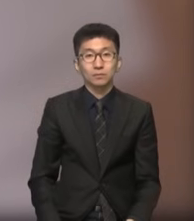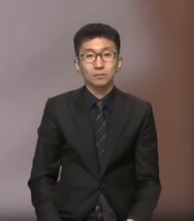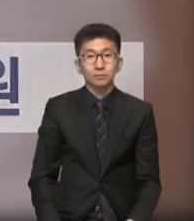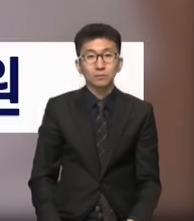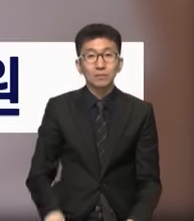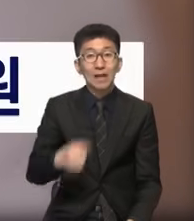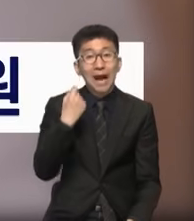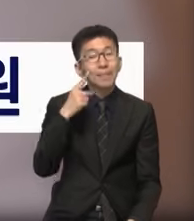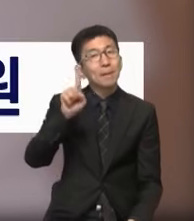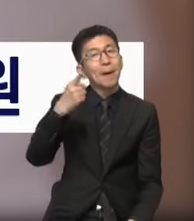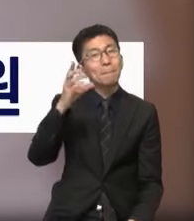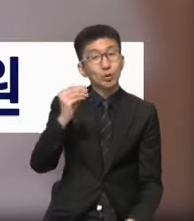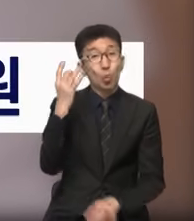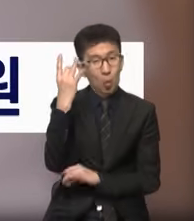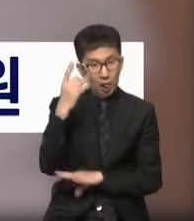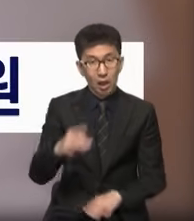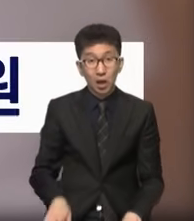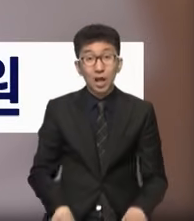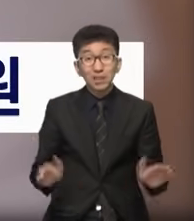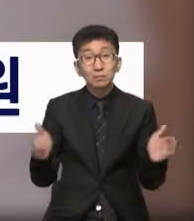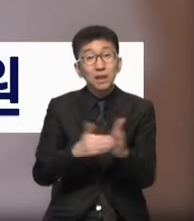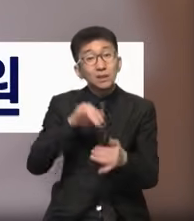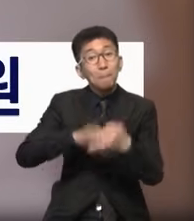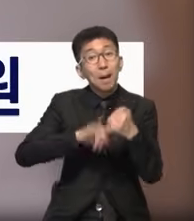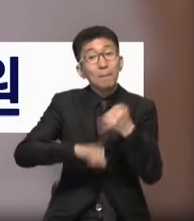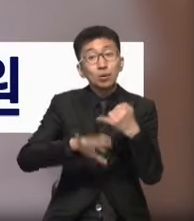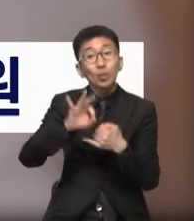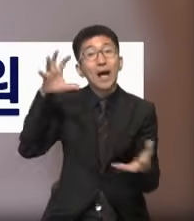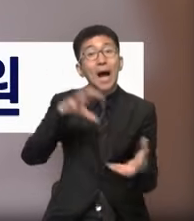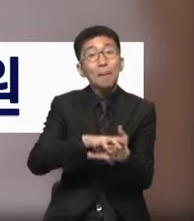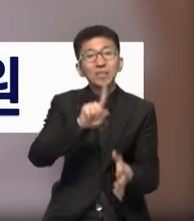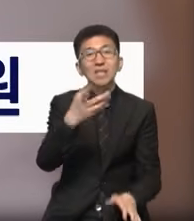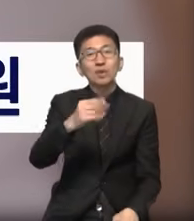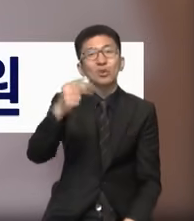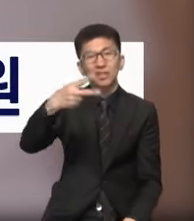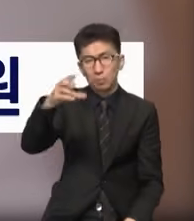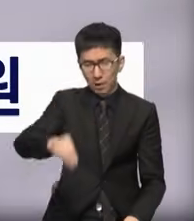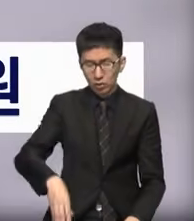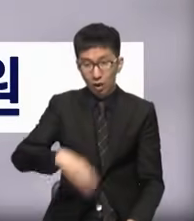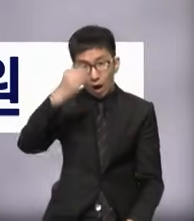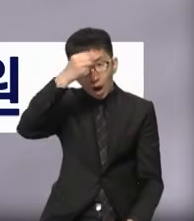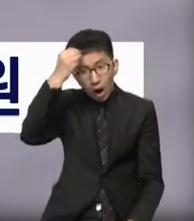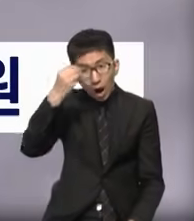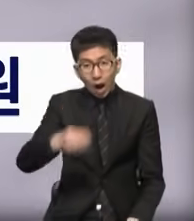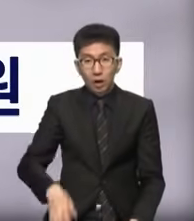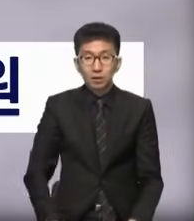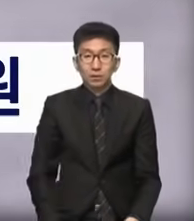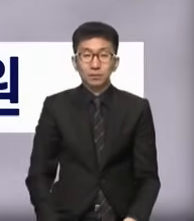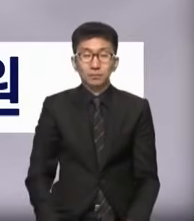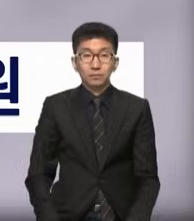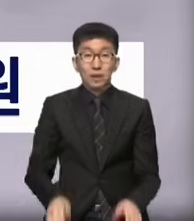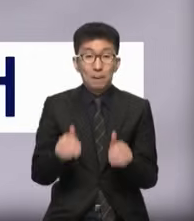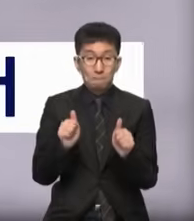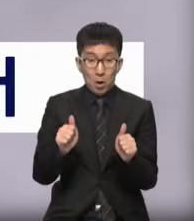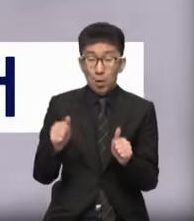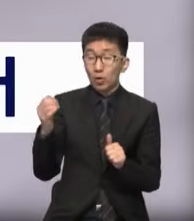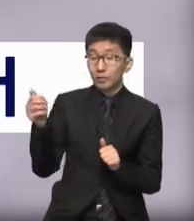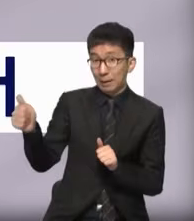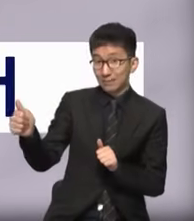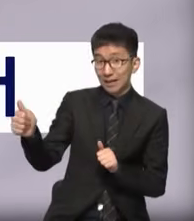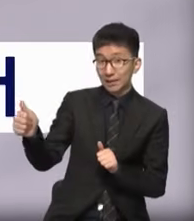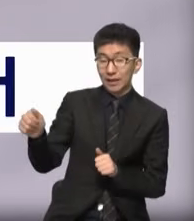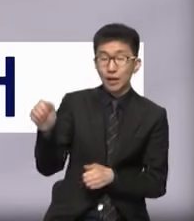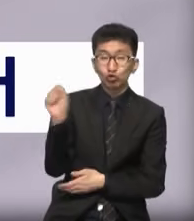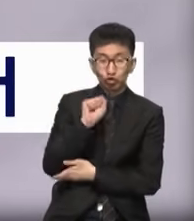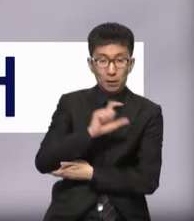한 달에 100만 원씩, 지금껏 받지 못한 양육비는 1억 2천만 원에 달합니다. 법원이 전 남편에 대해